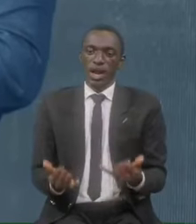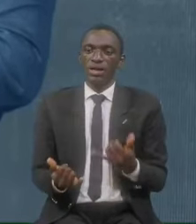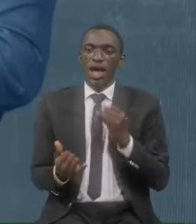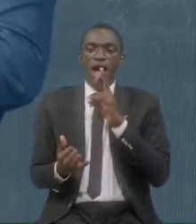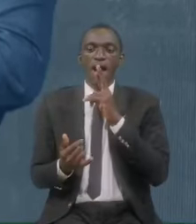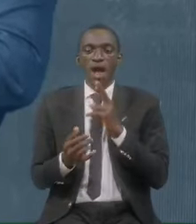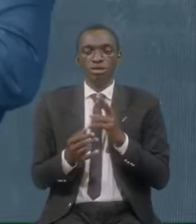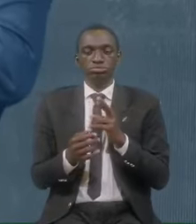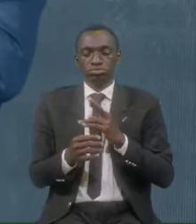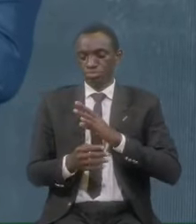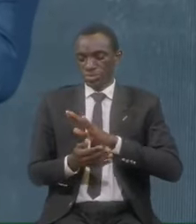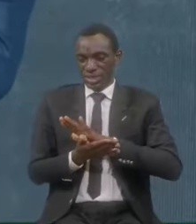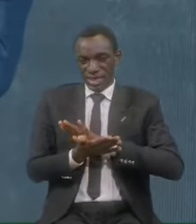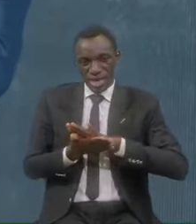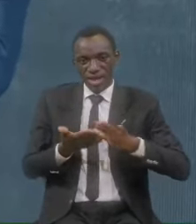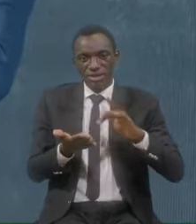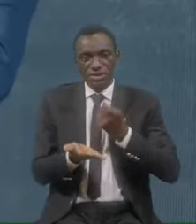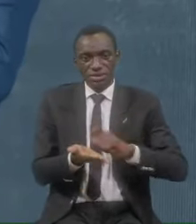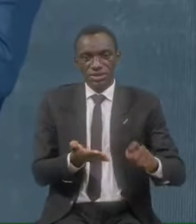soit proprement écrit.